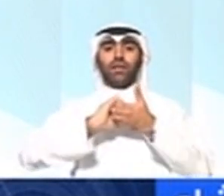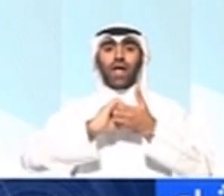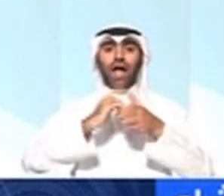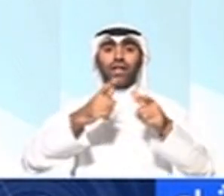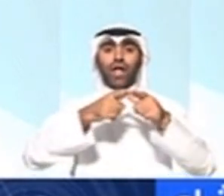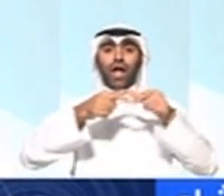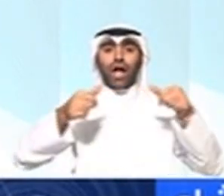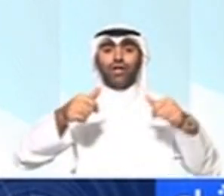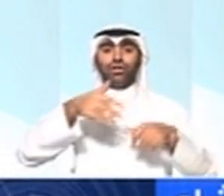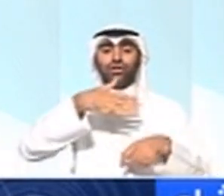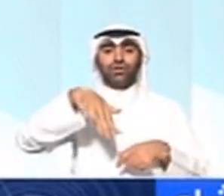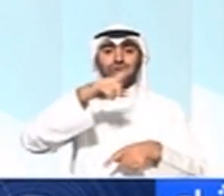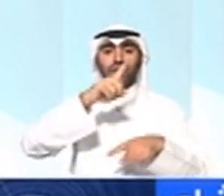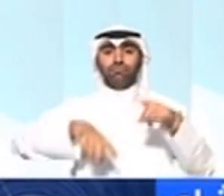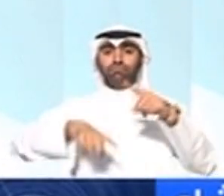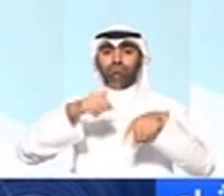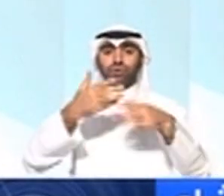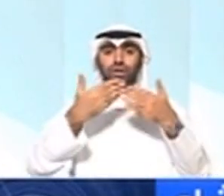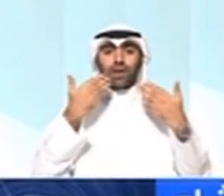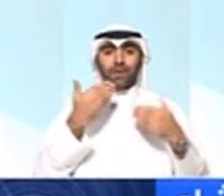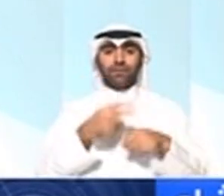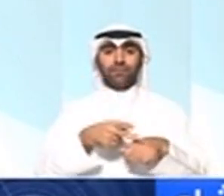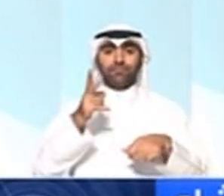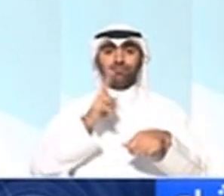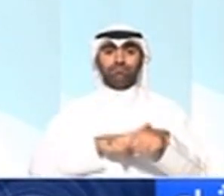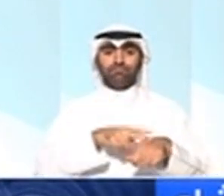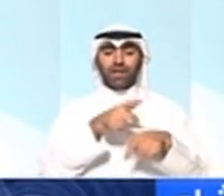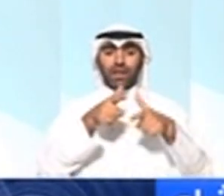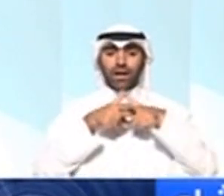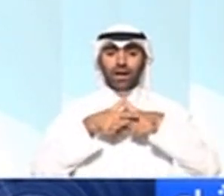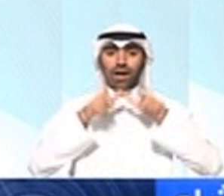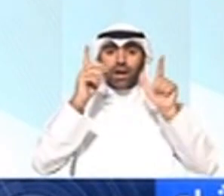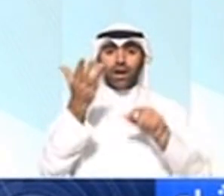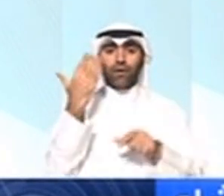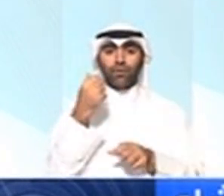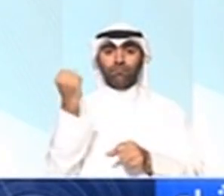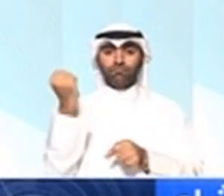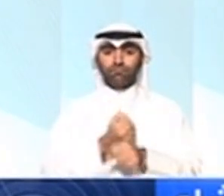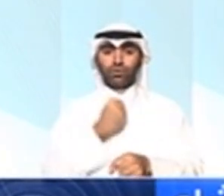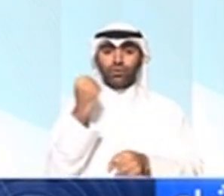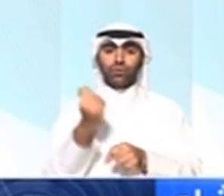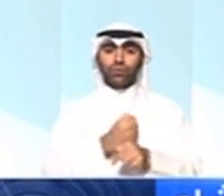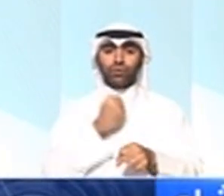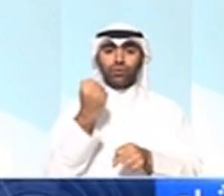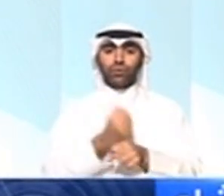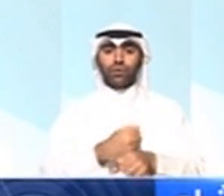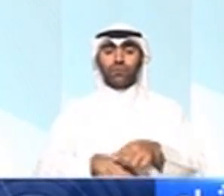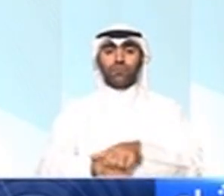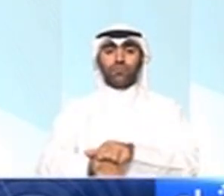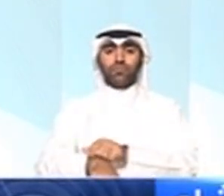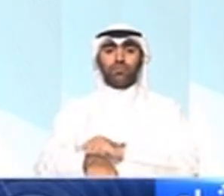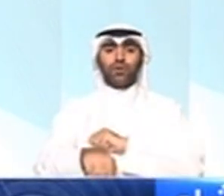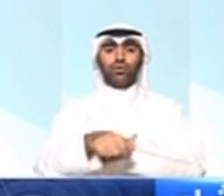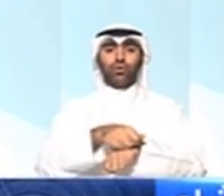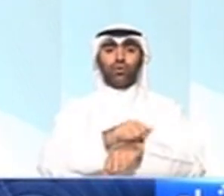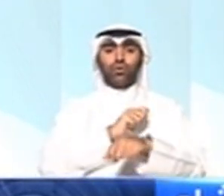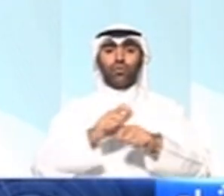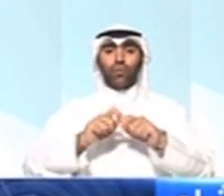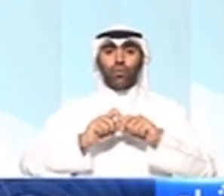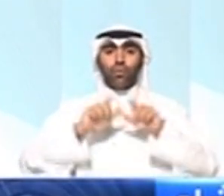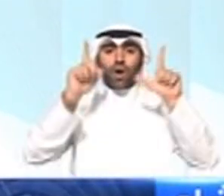الخارجية، وبالتالي يعني أعطى من وقته وجهده الكبير لتأكيد هذه